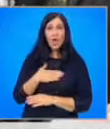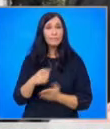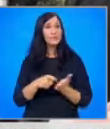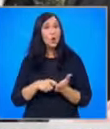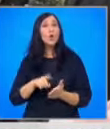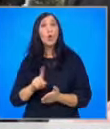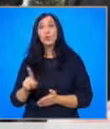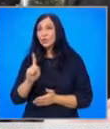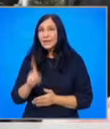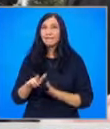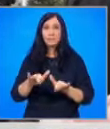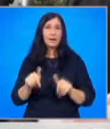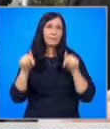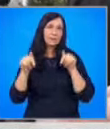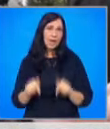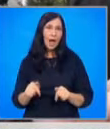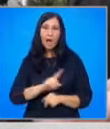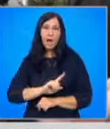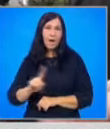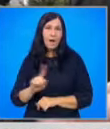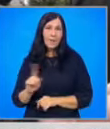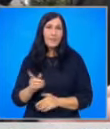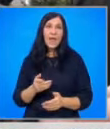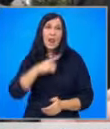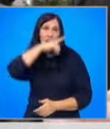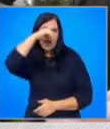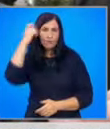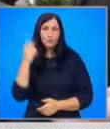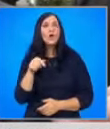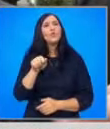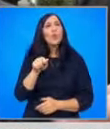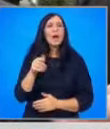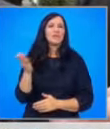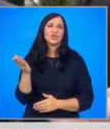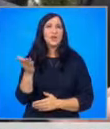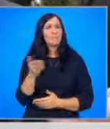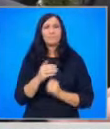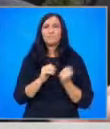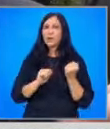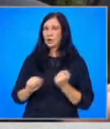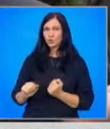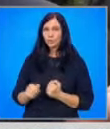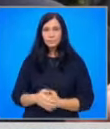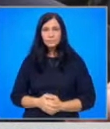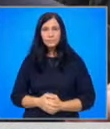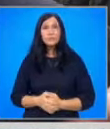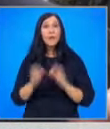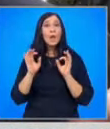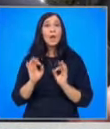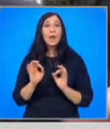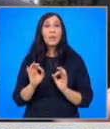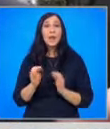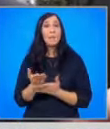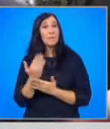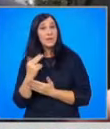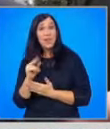закони, които трябва да се приемат сега, а не през лятото. Тогава ще бъде изключително късно. Нека,